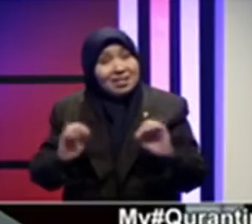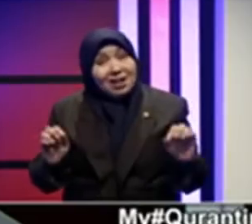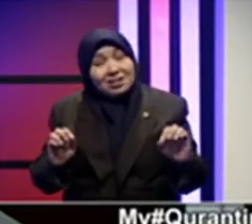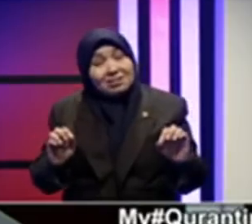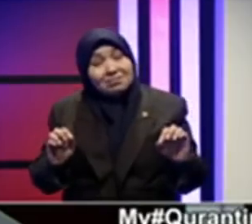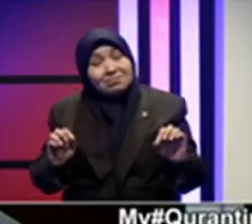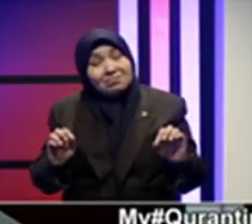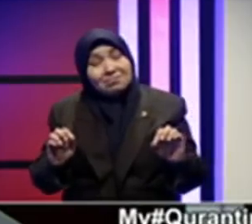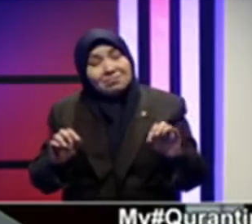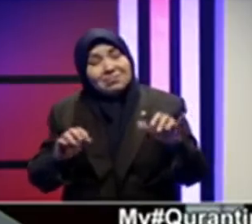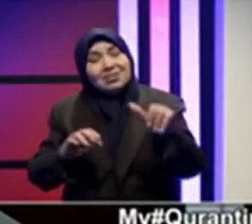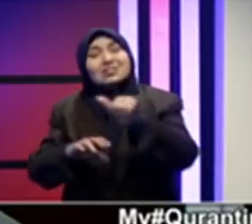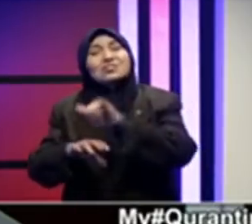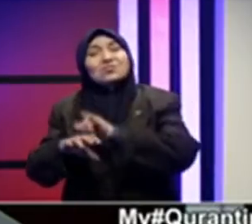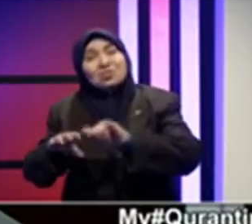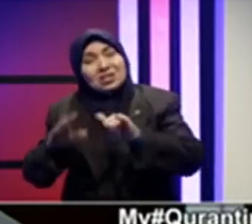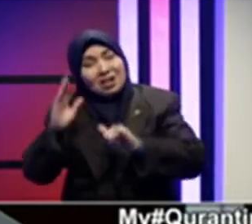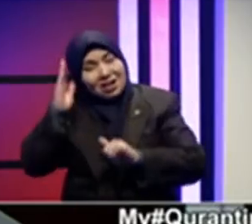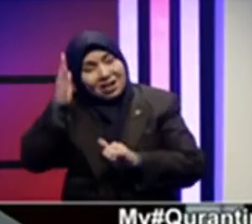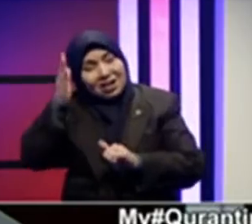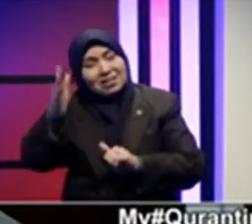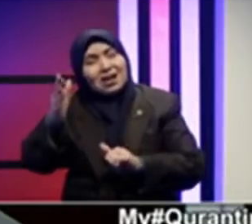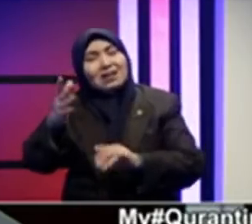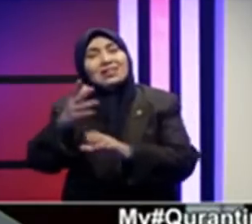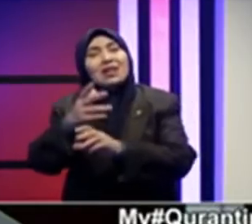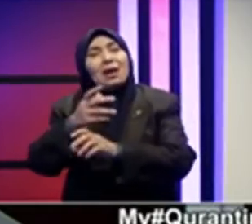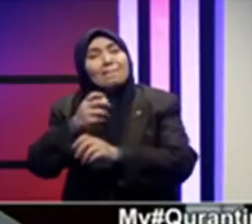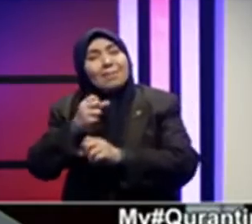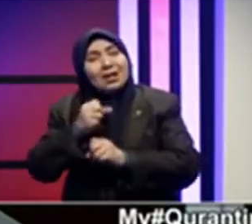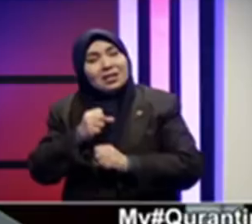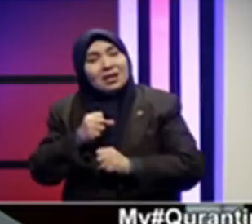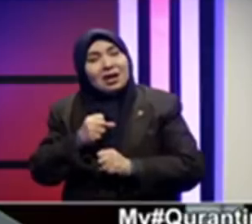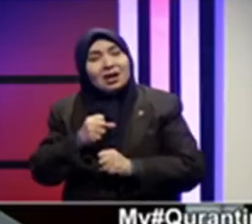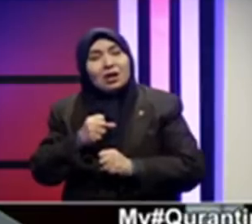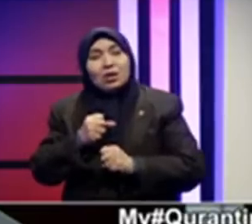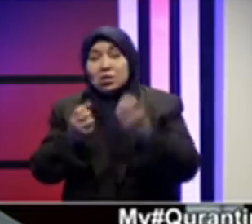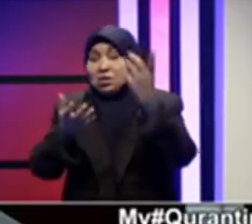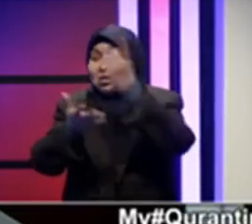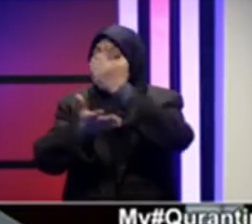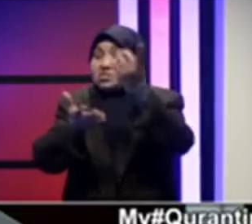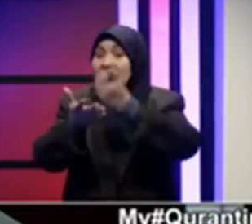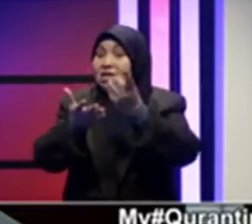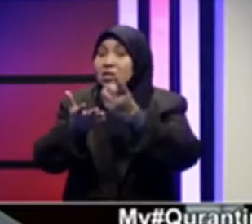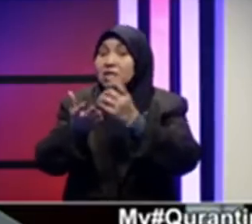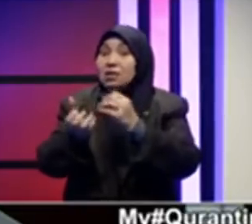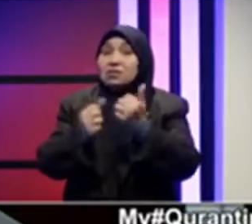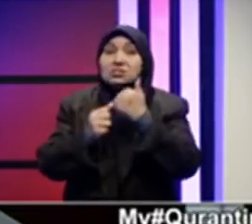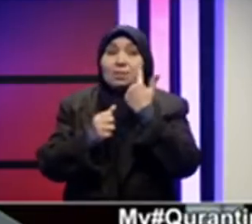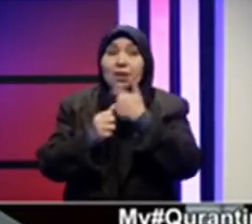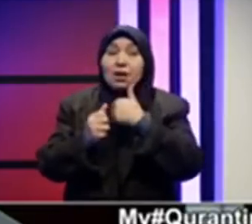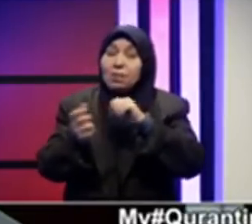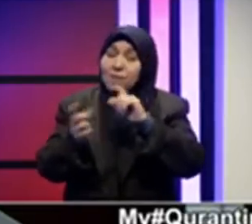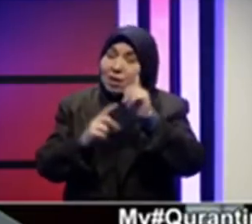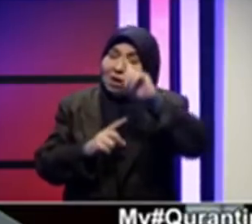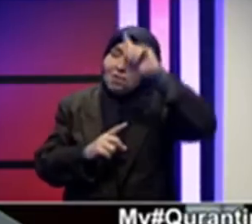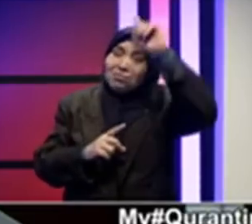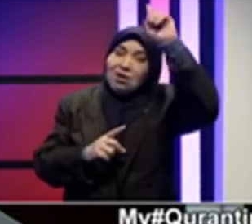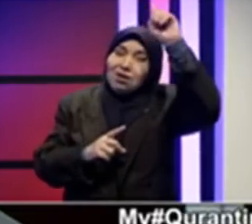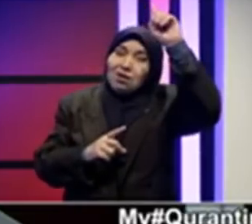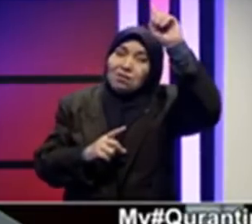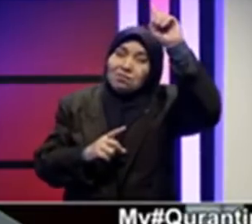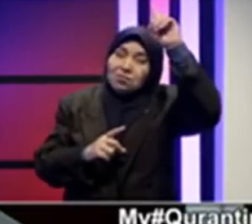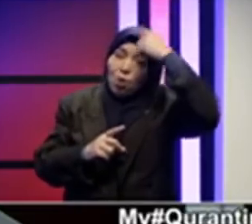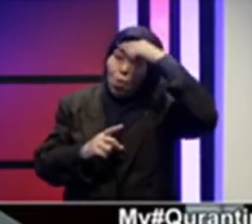nanti wataladzul ayun, Ustaz, dapat yang didesain oleh siapa? Sudah tentunya oleh Allah Subhanahu Wa Taala. Pada